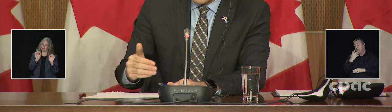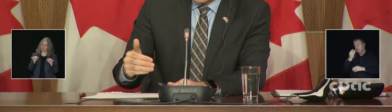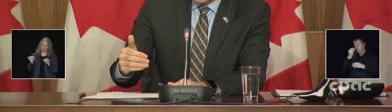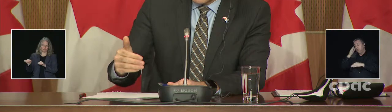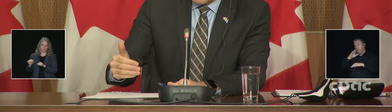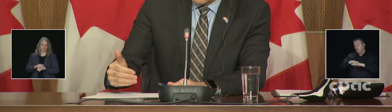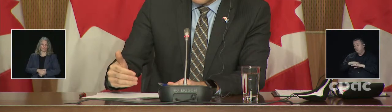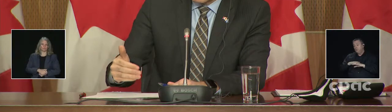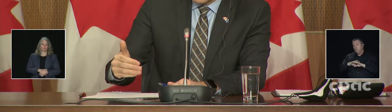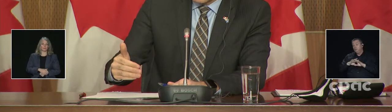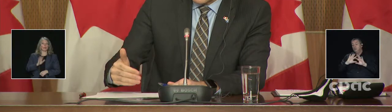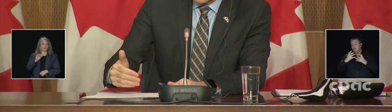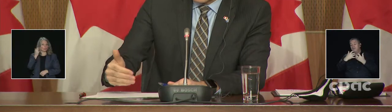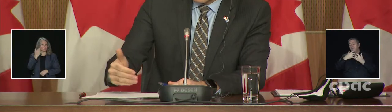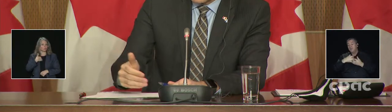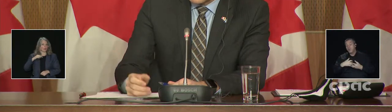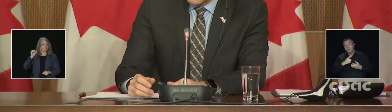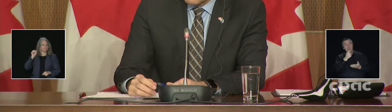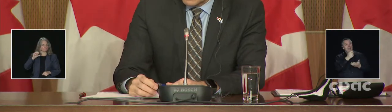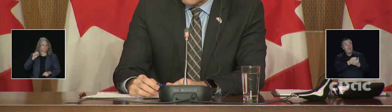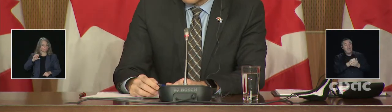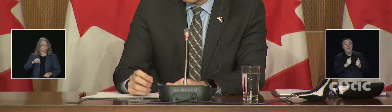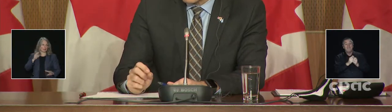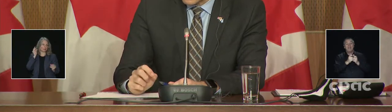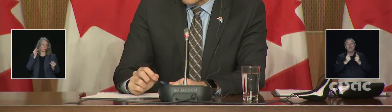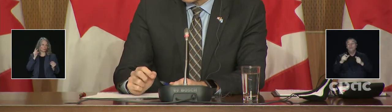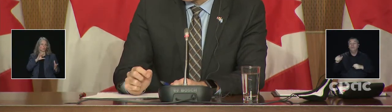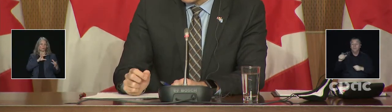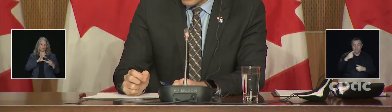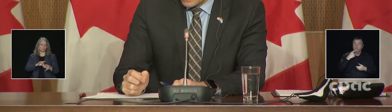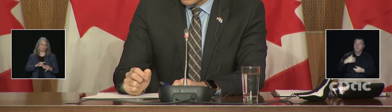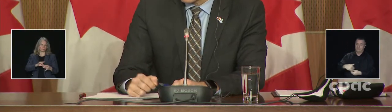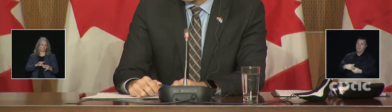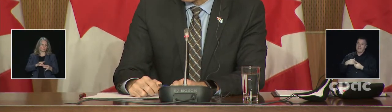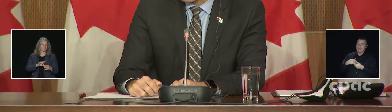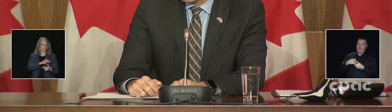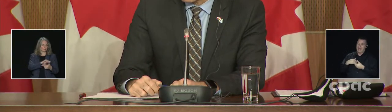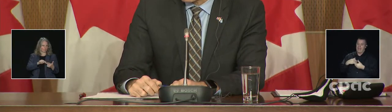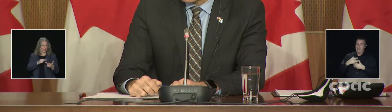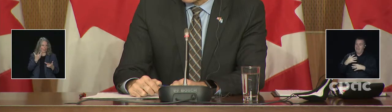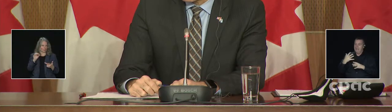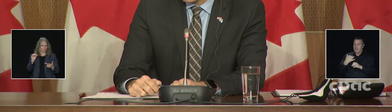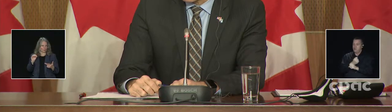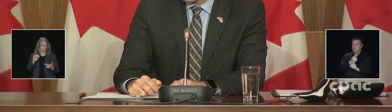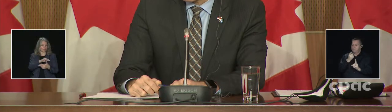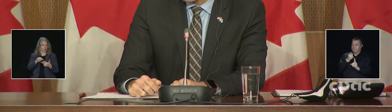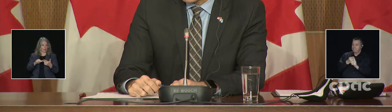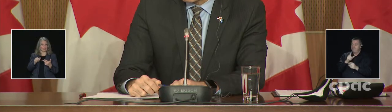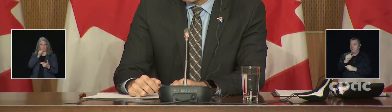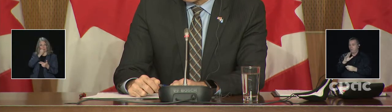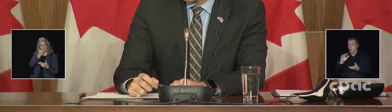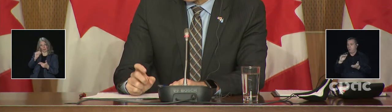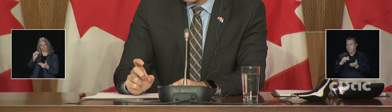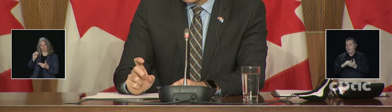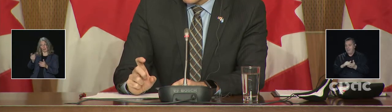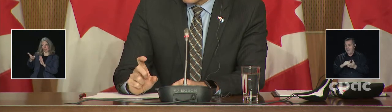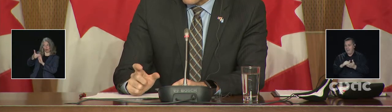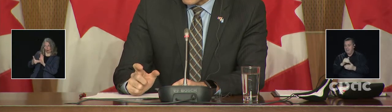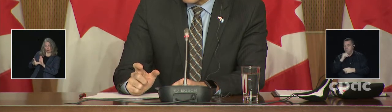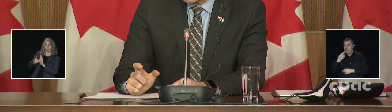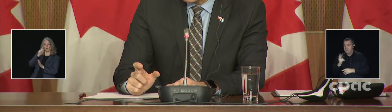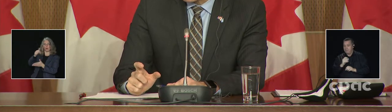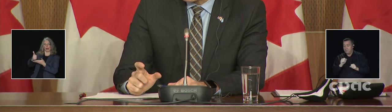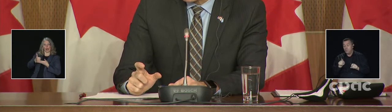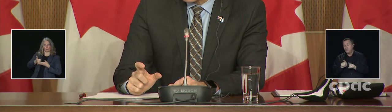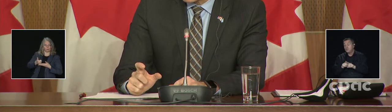les opérations d'approvisionnement auprès de fournisseurs particuliers vont nous aider à atteindre ce seuil de 23 000 aussi rapidement que possible. Ce